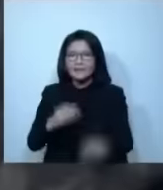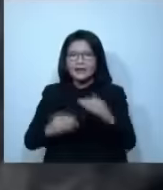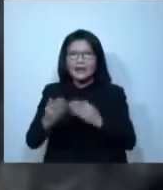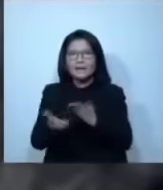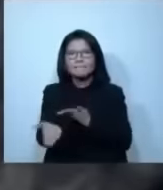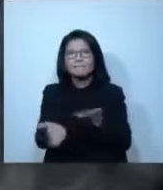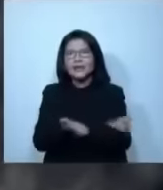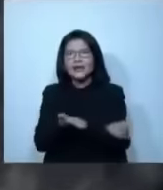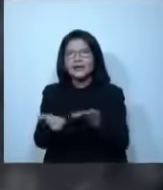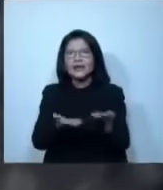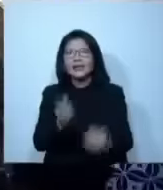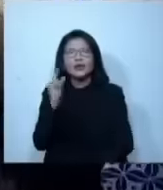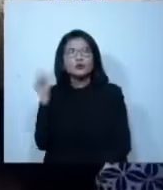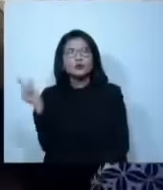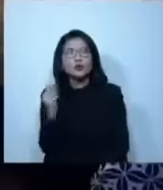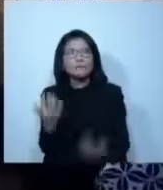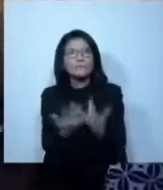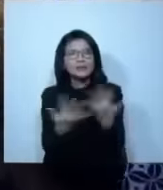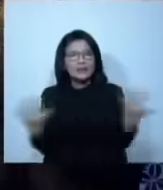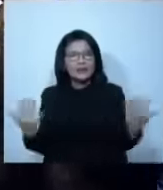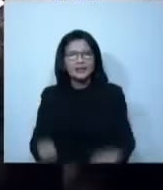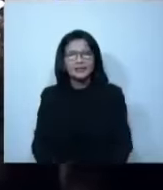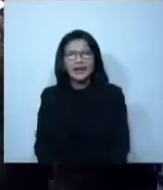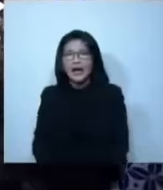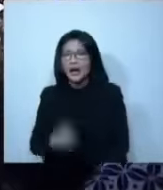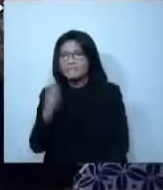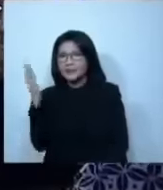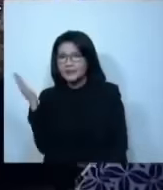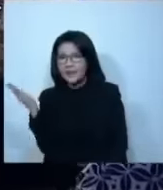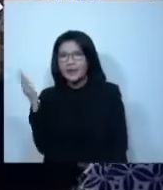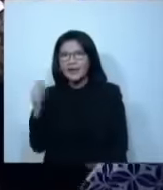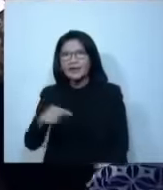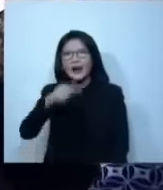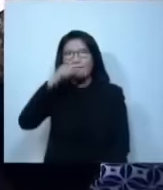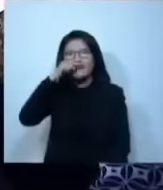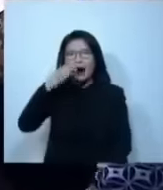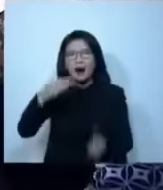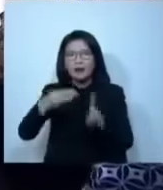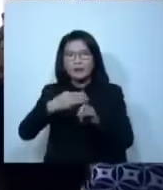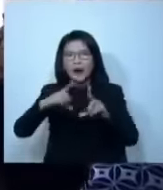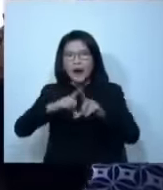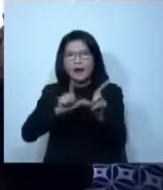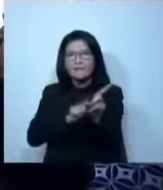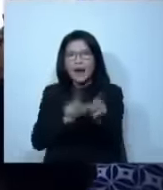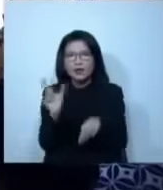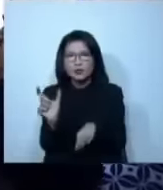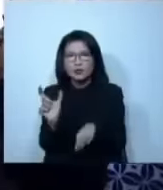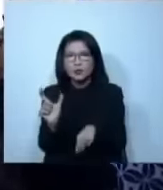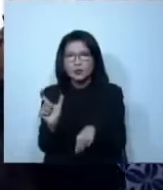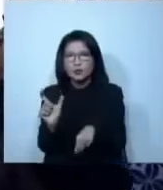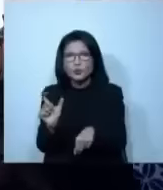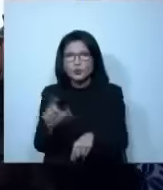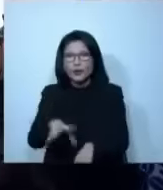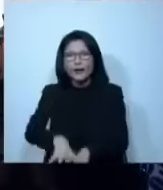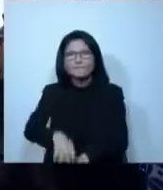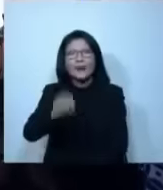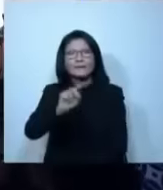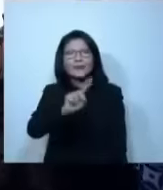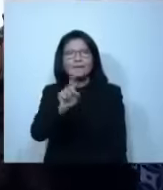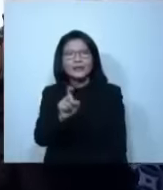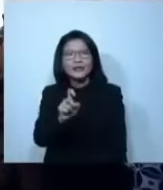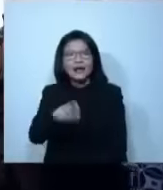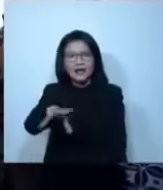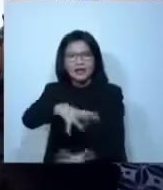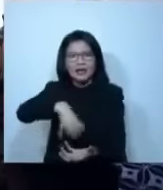publik. Baik. Dan selanjutnya kami persilakan kepada panelis Bapak Bayu Dwi Anggono untuk mengambil pertanyaan dari Fishbowl.